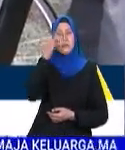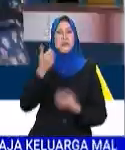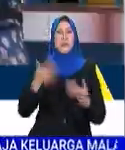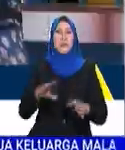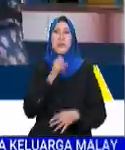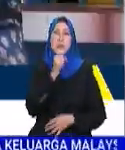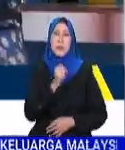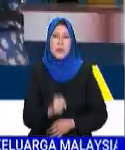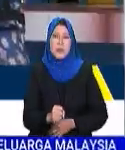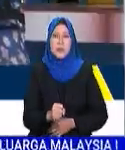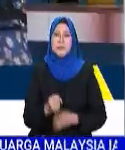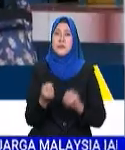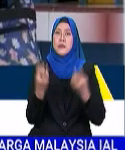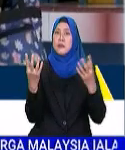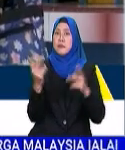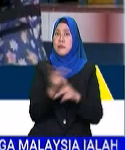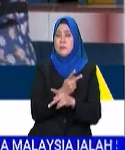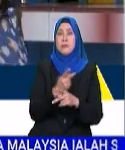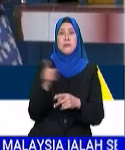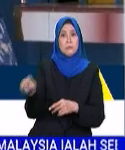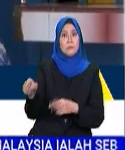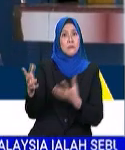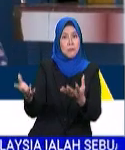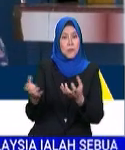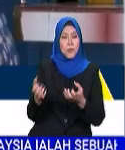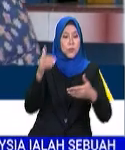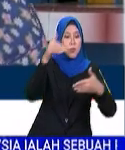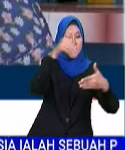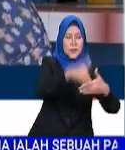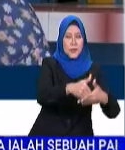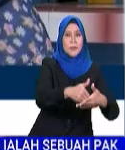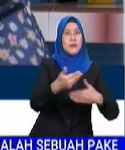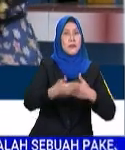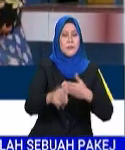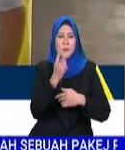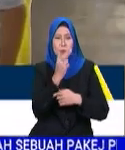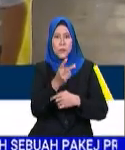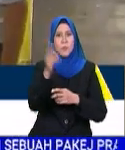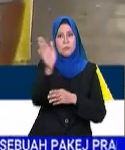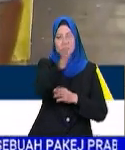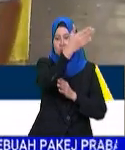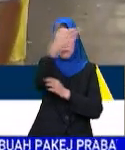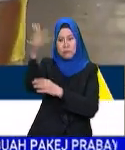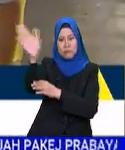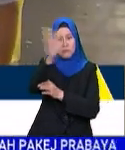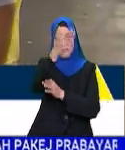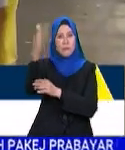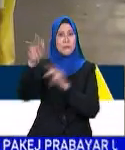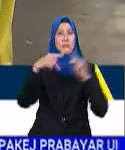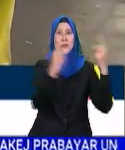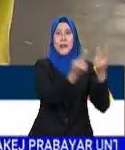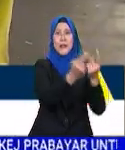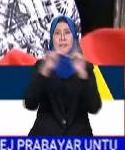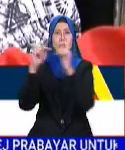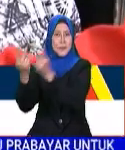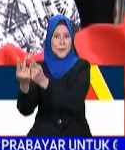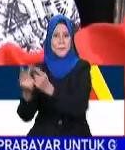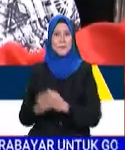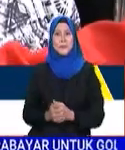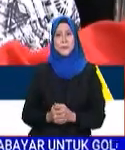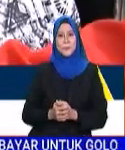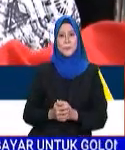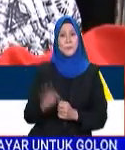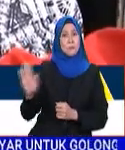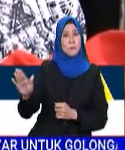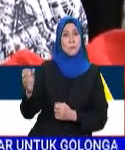usia sudah beberapa kali menyatakan hasrat untuk mengundi selepas melihat kibaran bendera-bendera parti. Dah dua hari